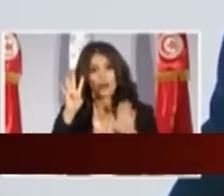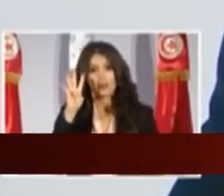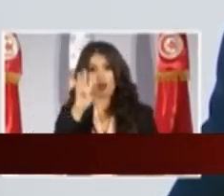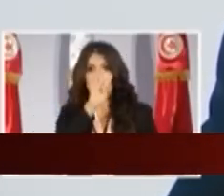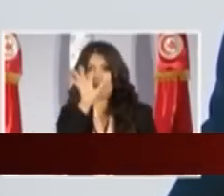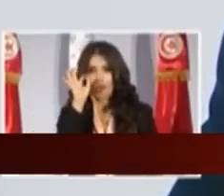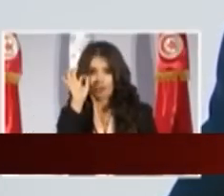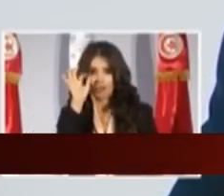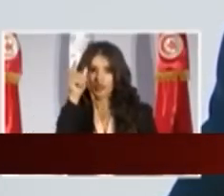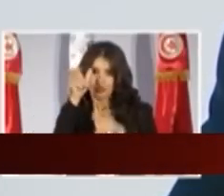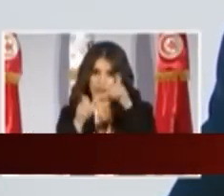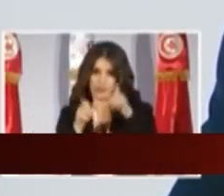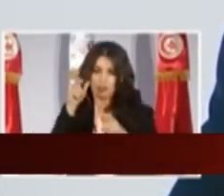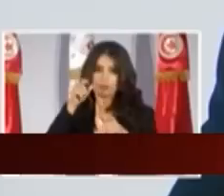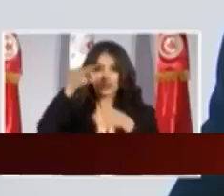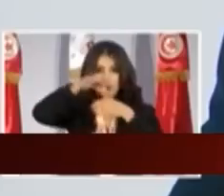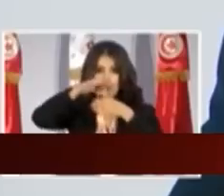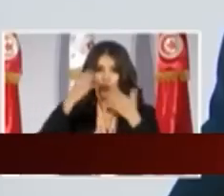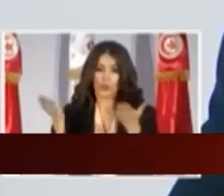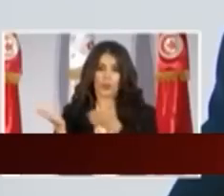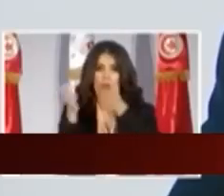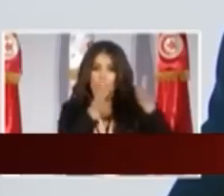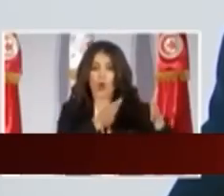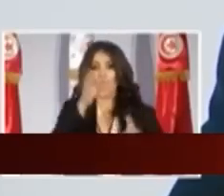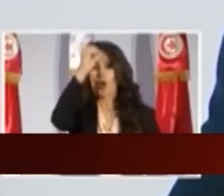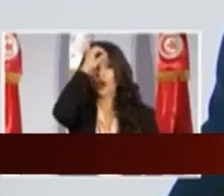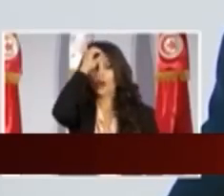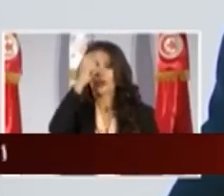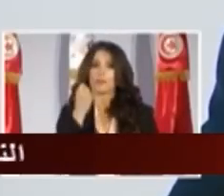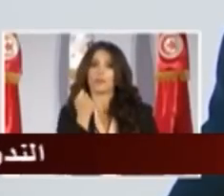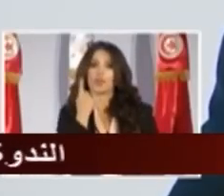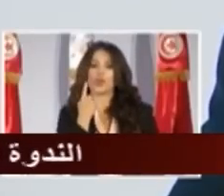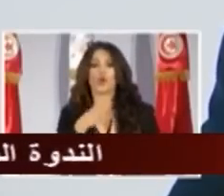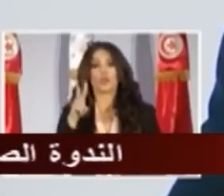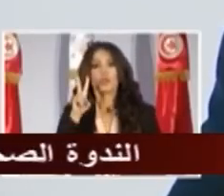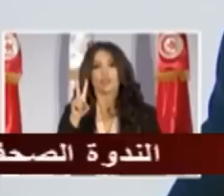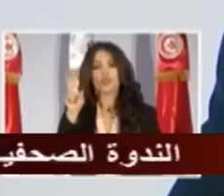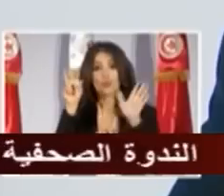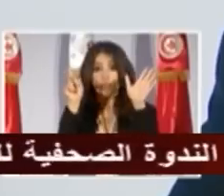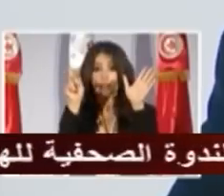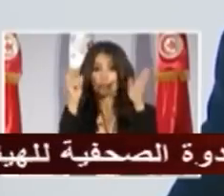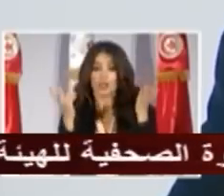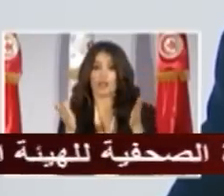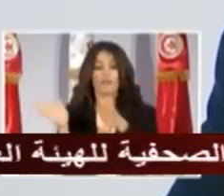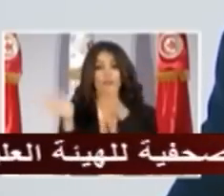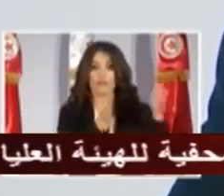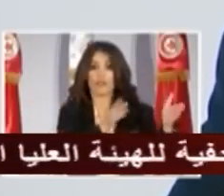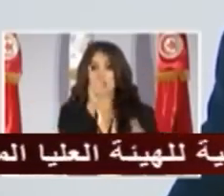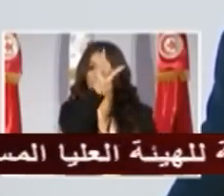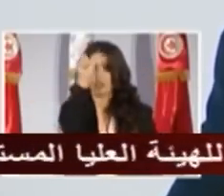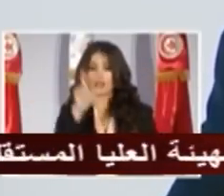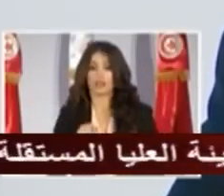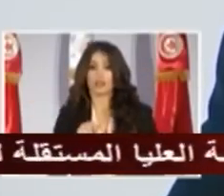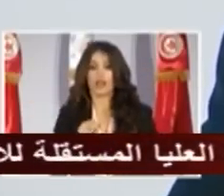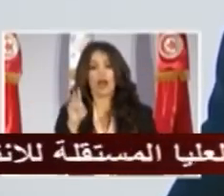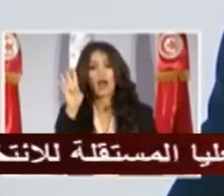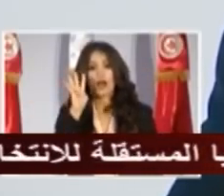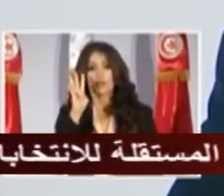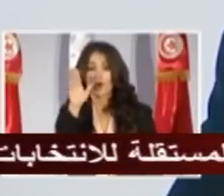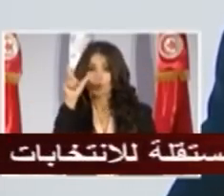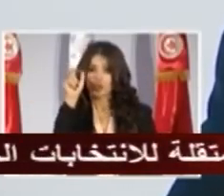في المانيا مائه واثنين وثمانين التاليه اربعه وستين